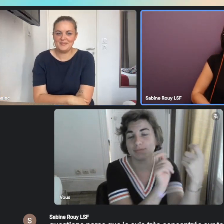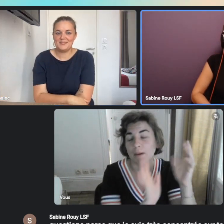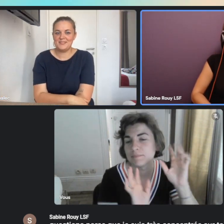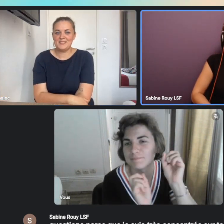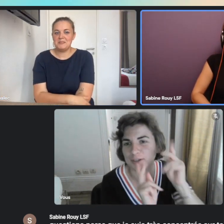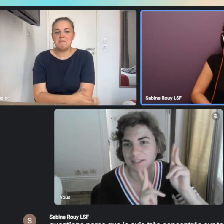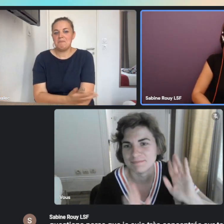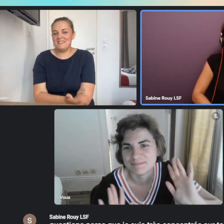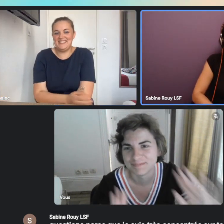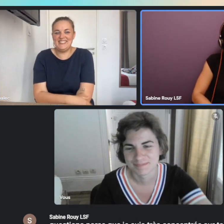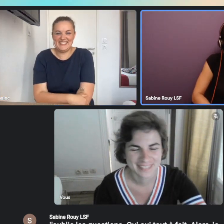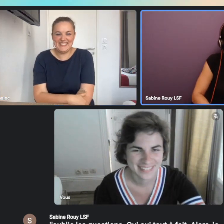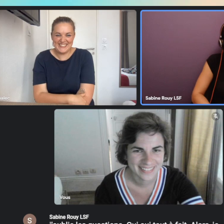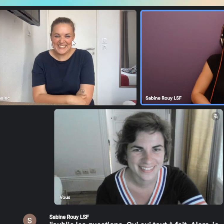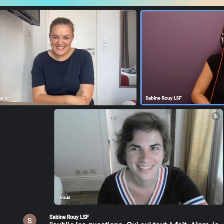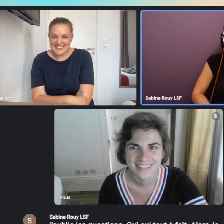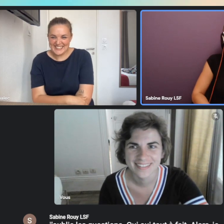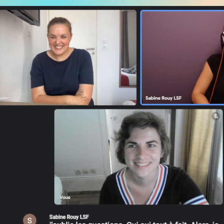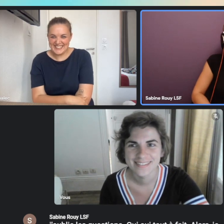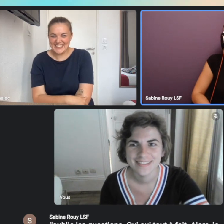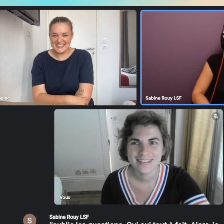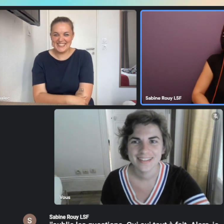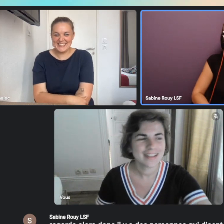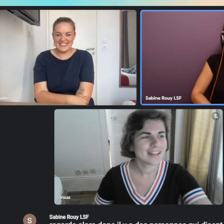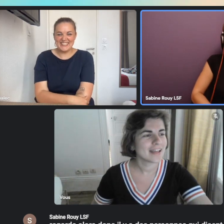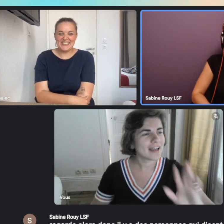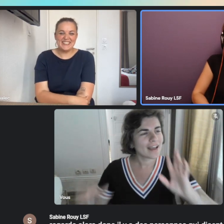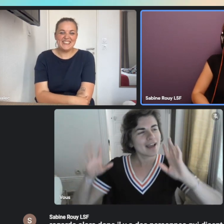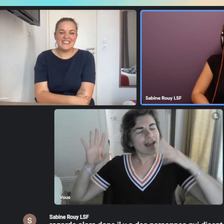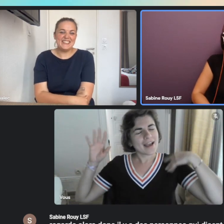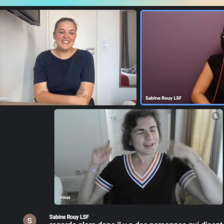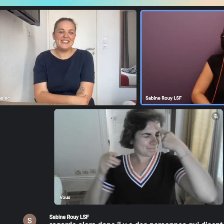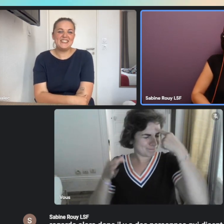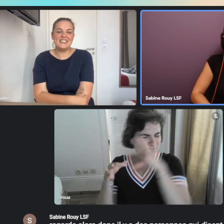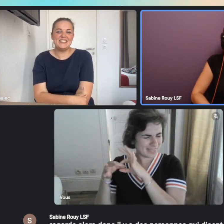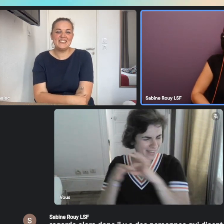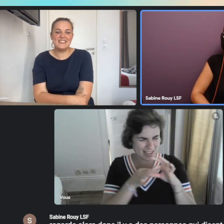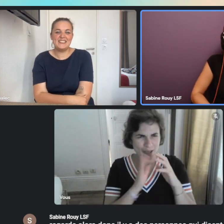bien. Donc voilà, je pense qu'il y a des personnes qui discutent entre elles. Très bien